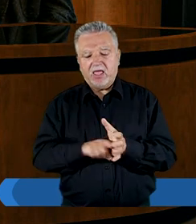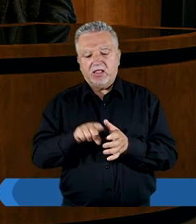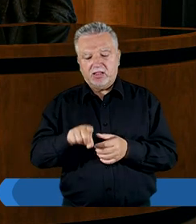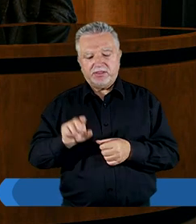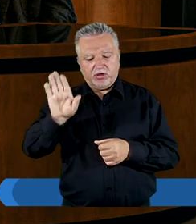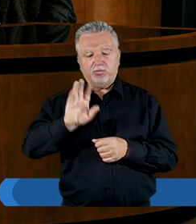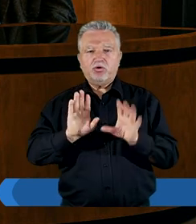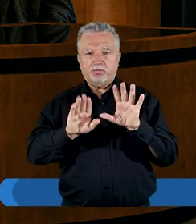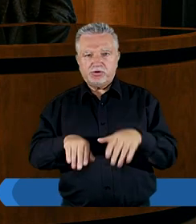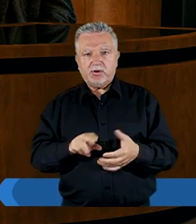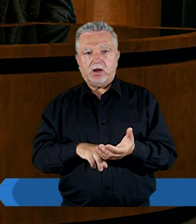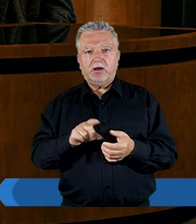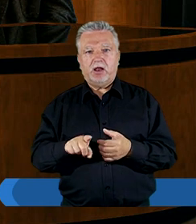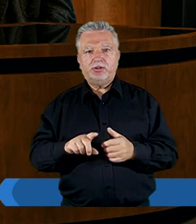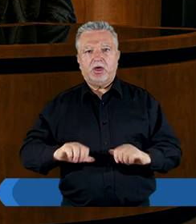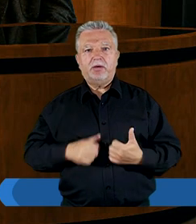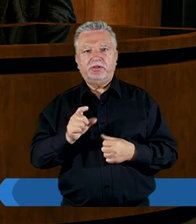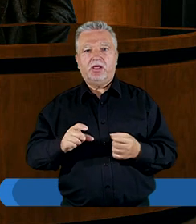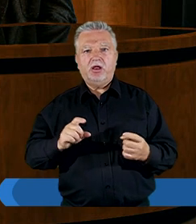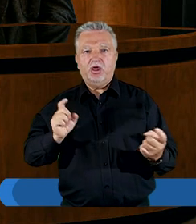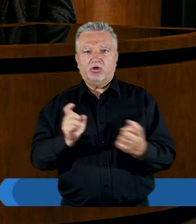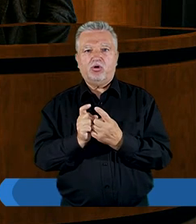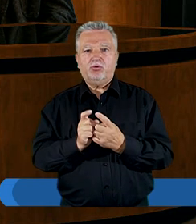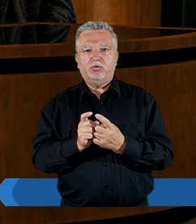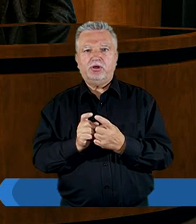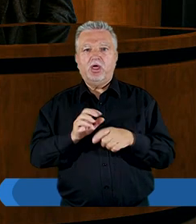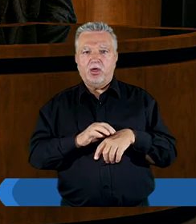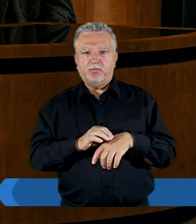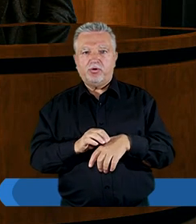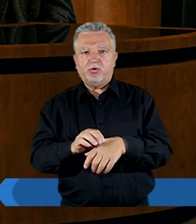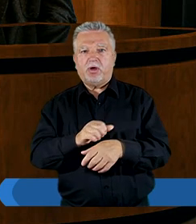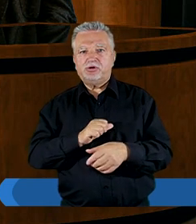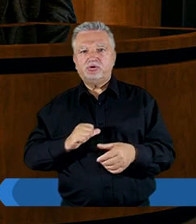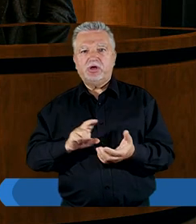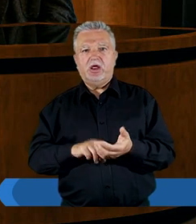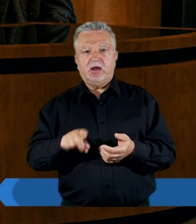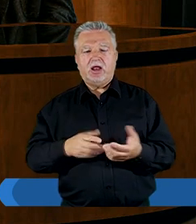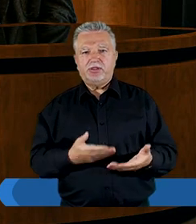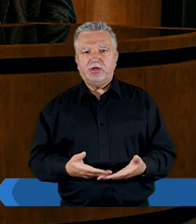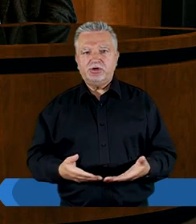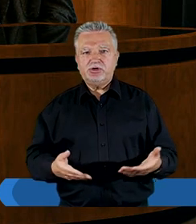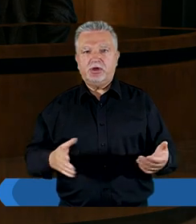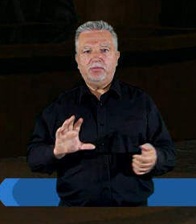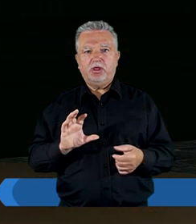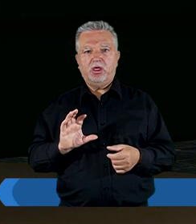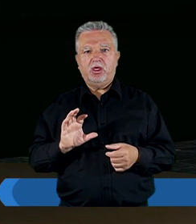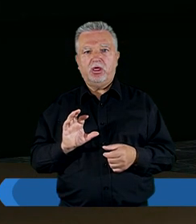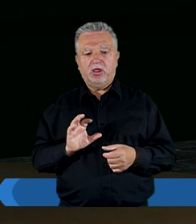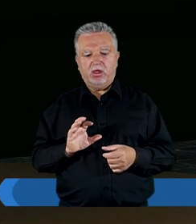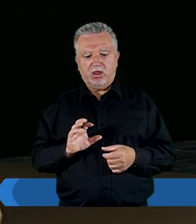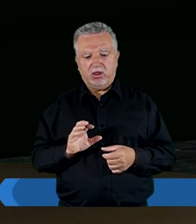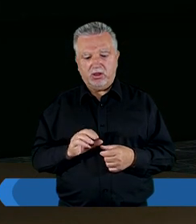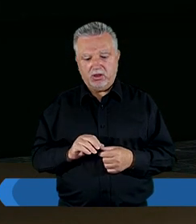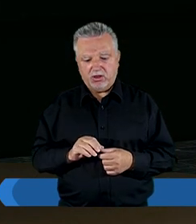też Pan Bóg pozwala na to, żeby ten konflikt toczył się cały czas na tej ziemi, też dlatego, że ona nie zabił na początku,